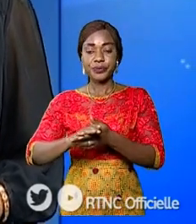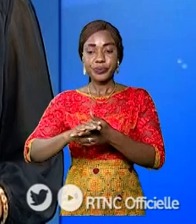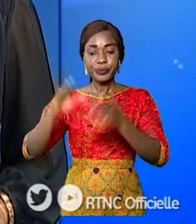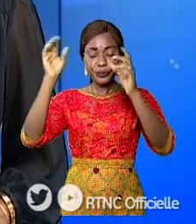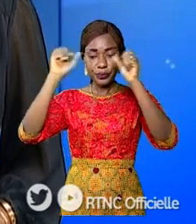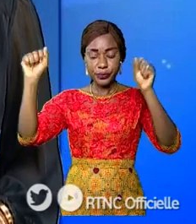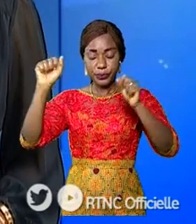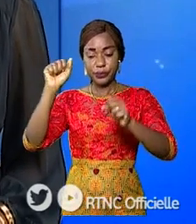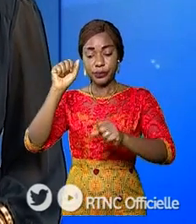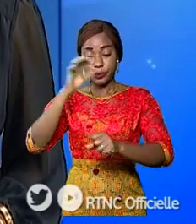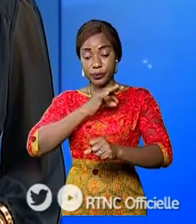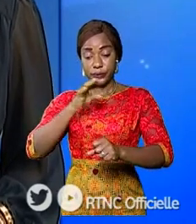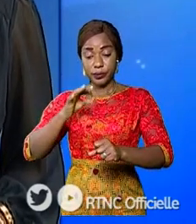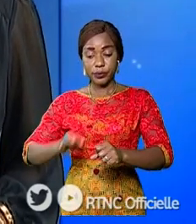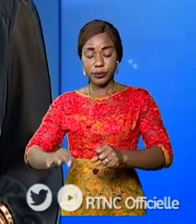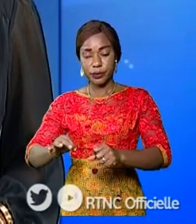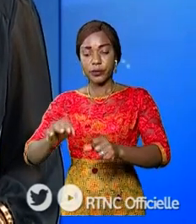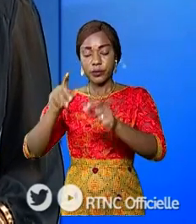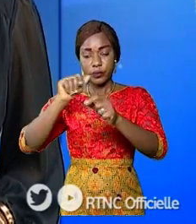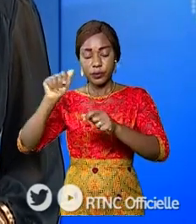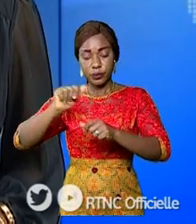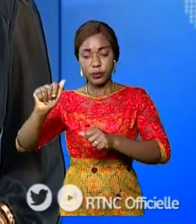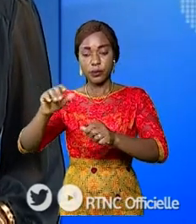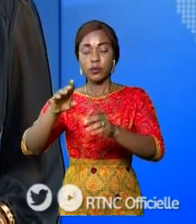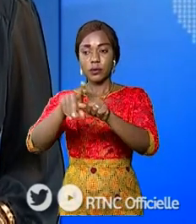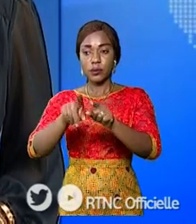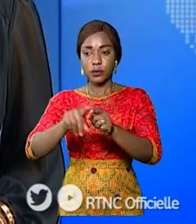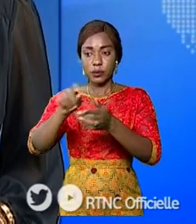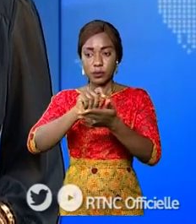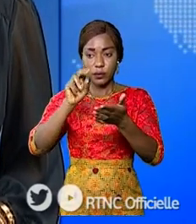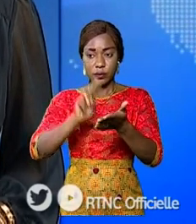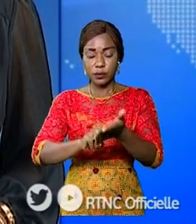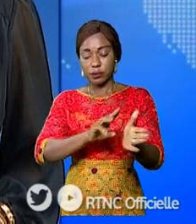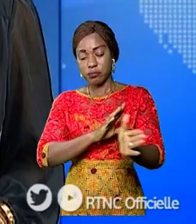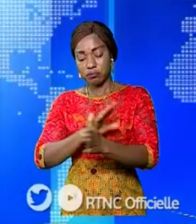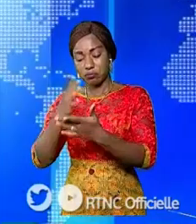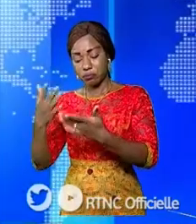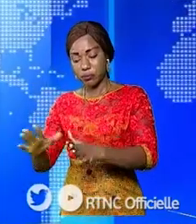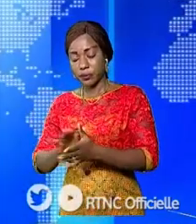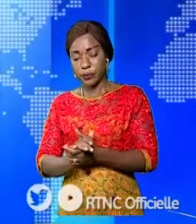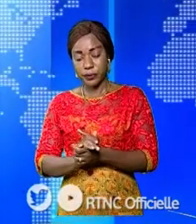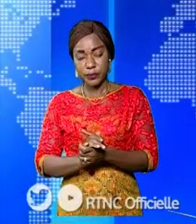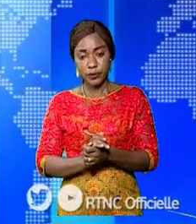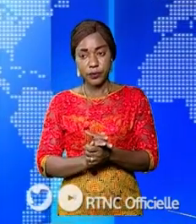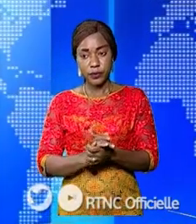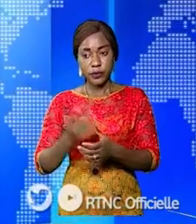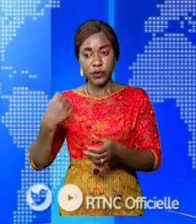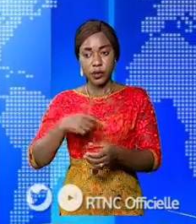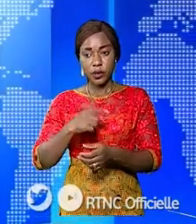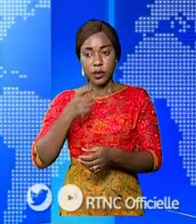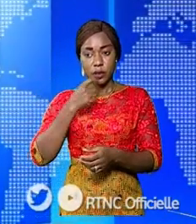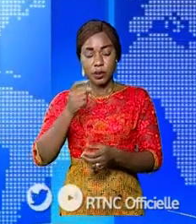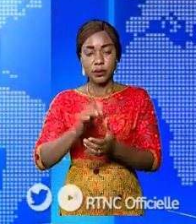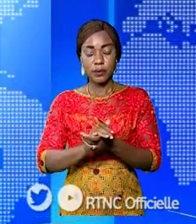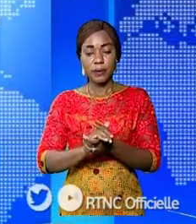professeur docteur Désiré Cachemire Kolongele Eberonde, directeur de cabinet AI. Nous le disions en titre,